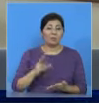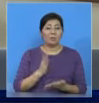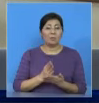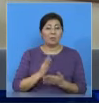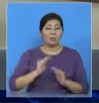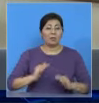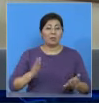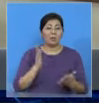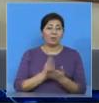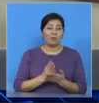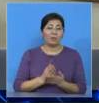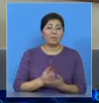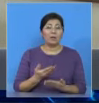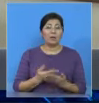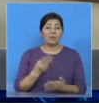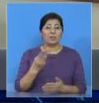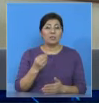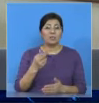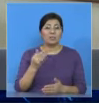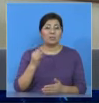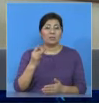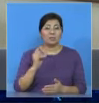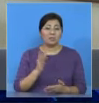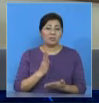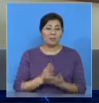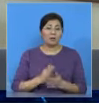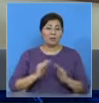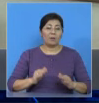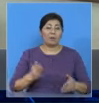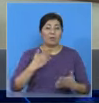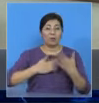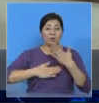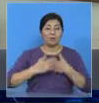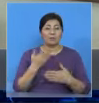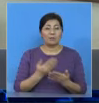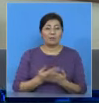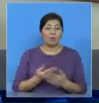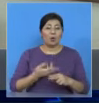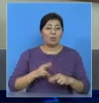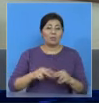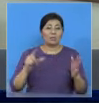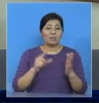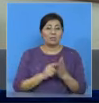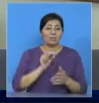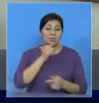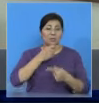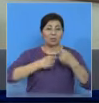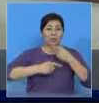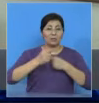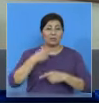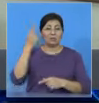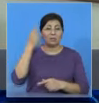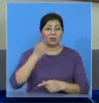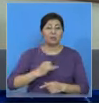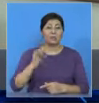олар келіп қуанып алып келіп жатады. Сол шежіре арқылы аталарын тану, арғы тегін жеті атасын тану арқылы меніңше